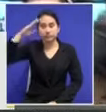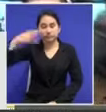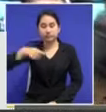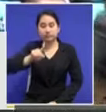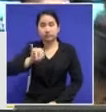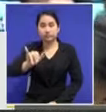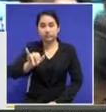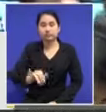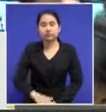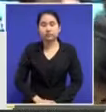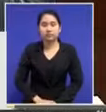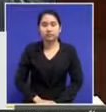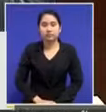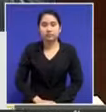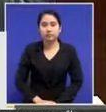ทธ์จันโอชาค่ะ